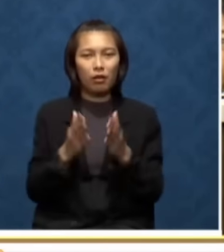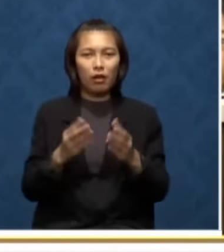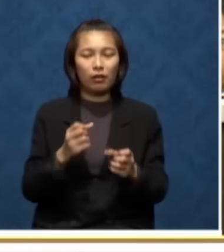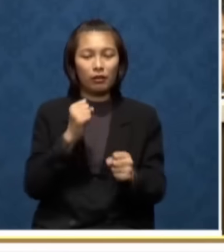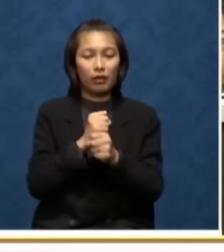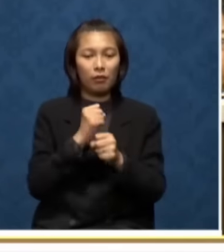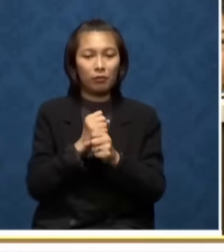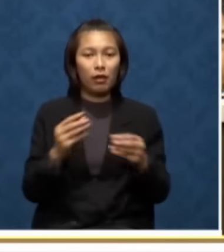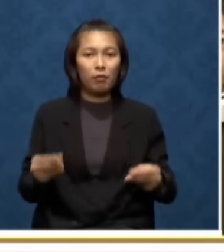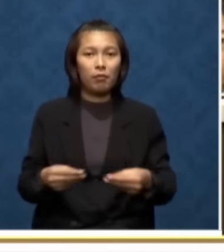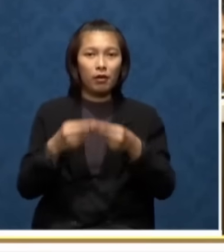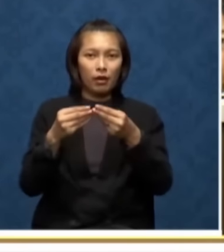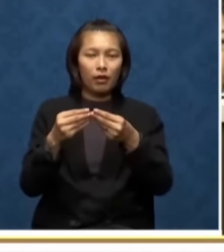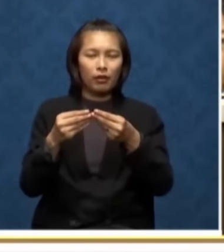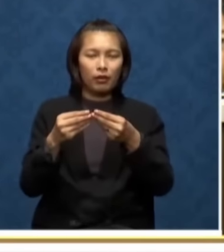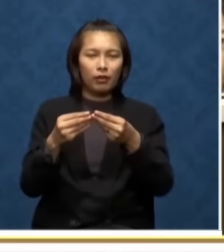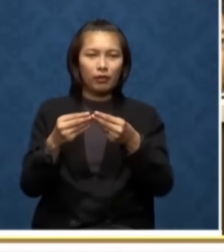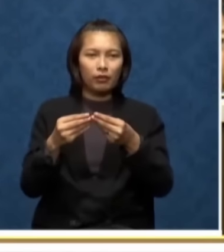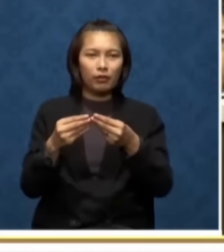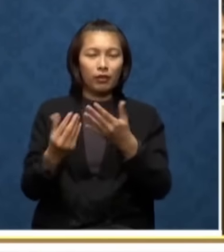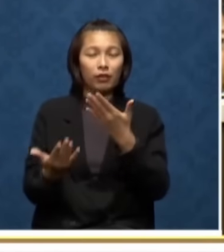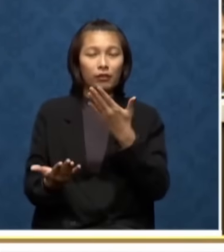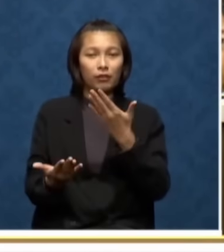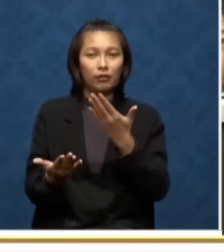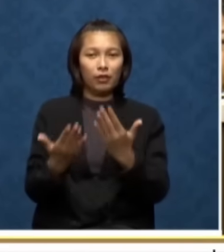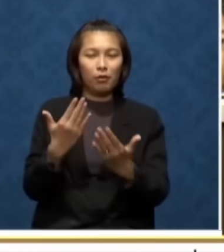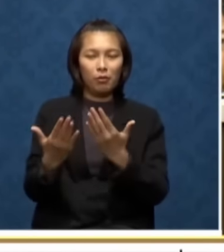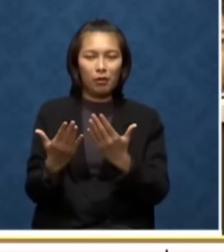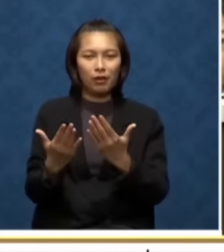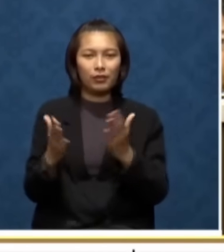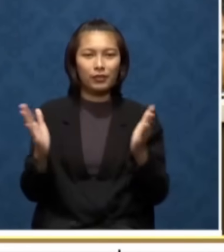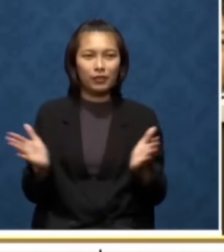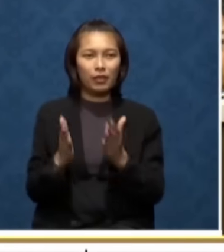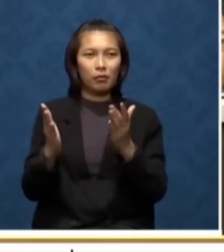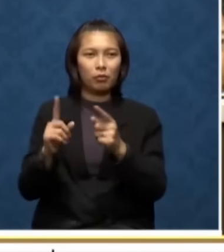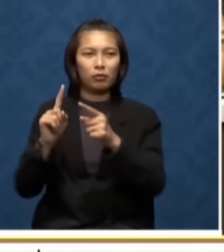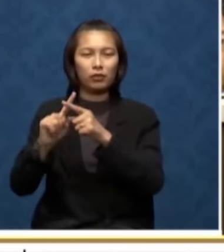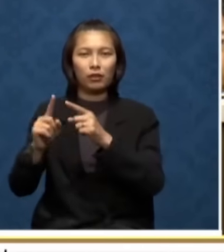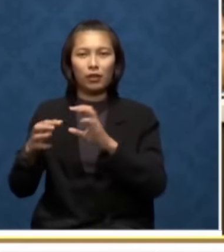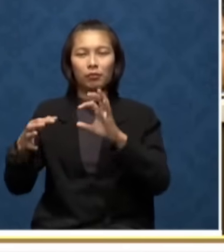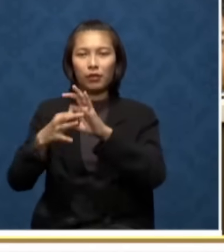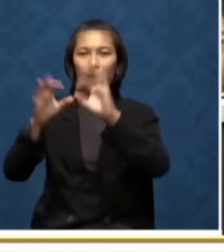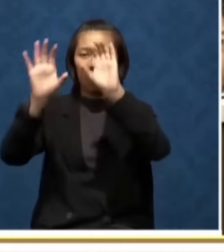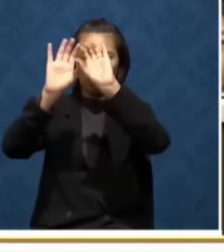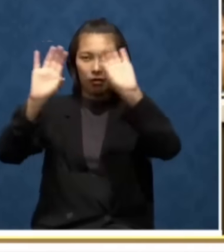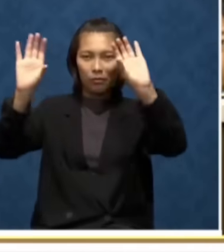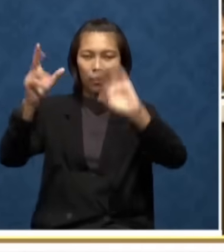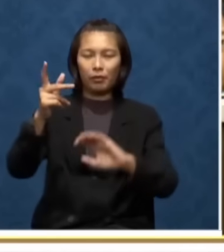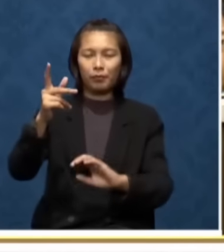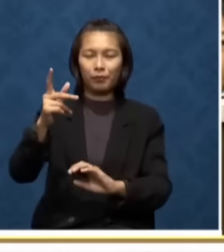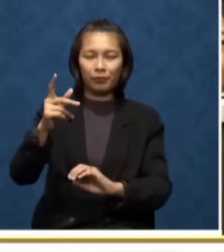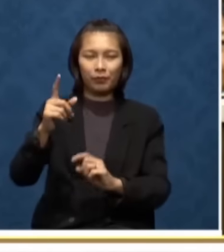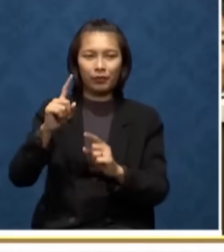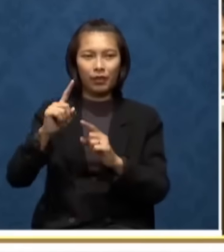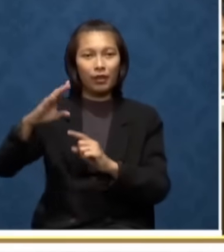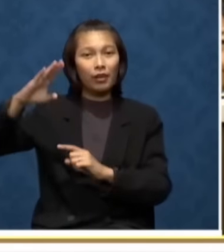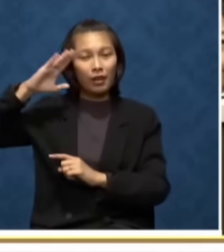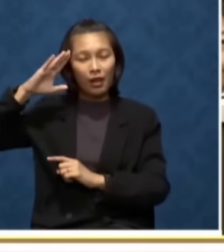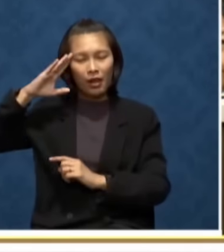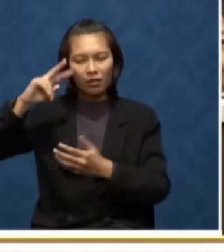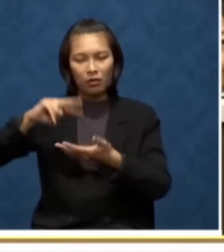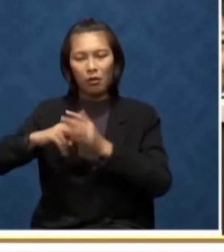อวยสถาบันหรือสนับสนุนในแนวทางเดียวกับรัฐบาลสืบทอดอำนาจจะมีโอกาสที่